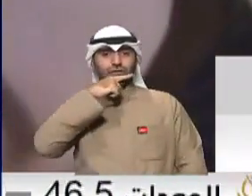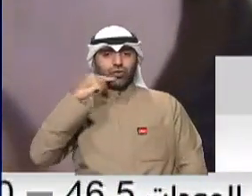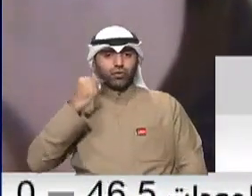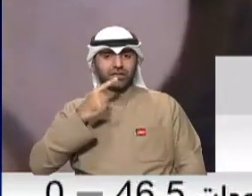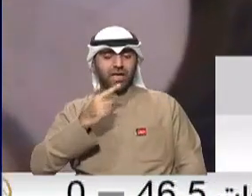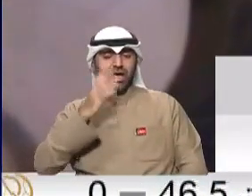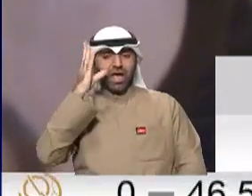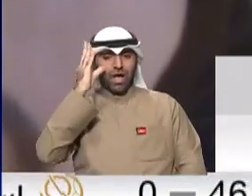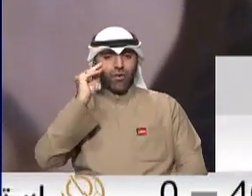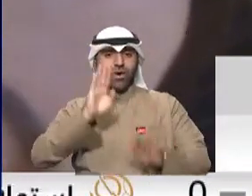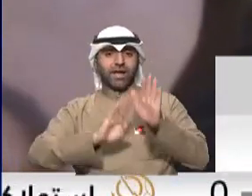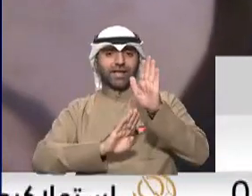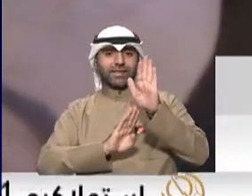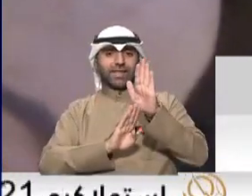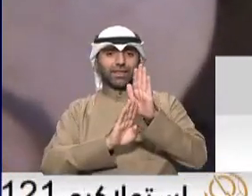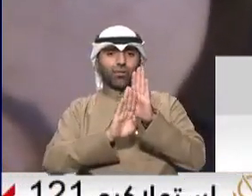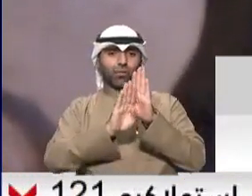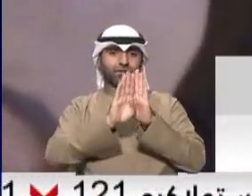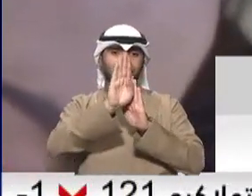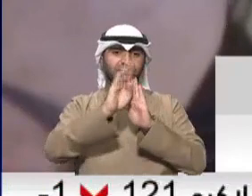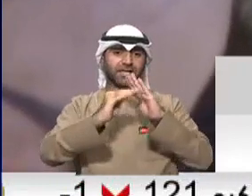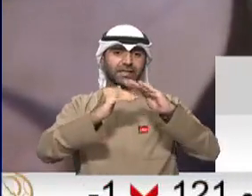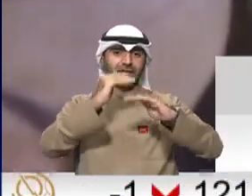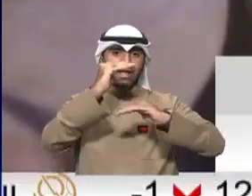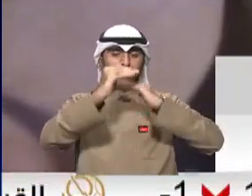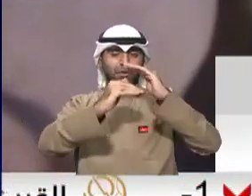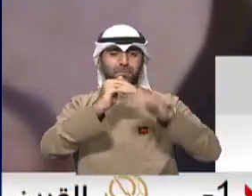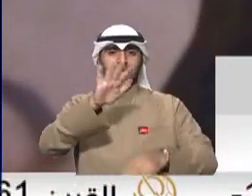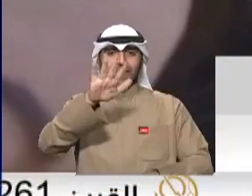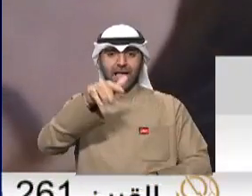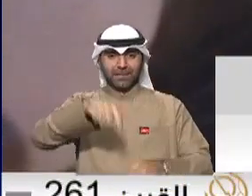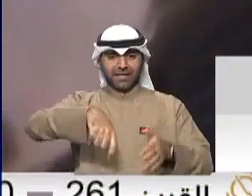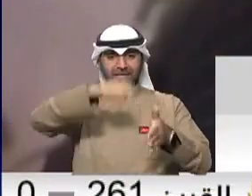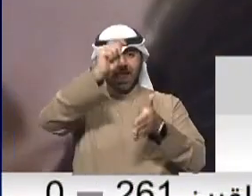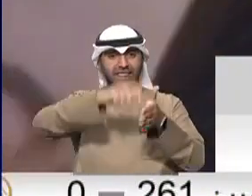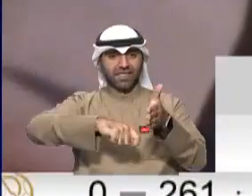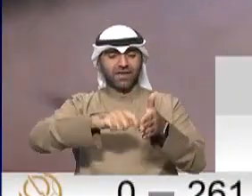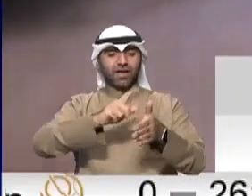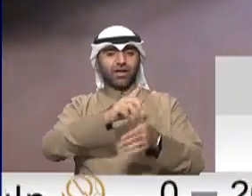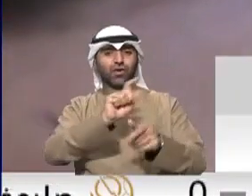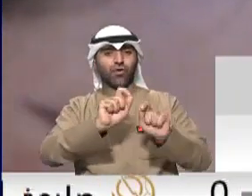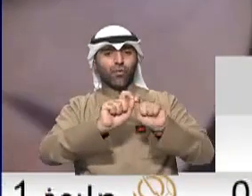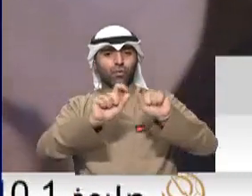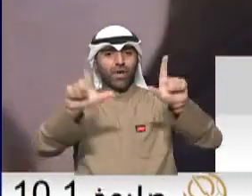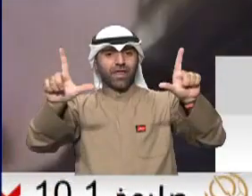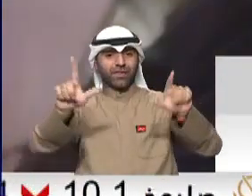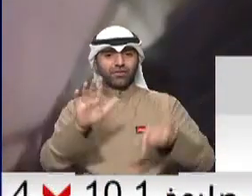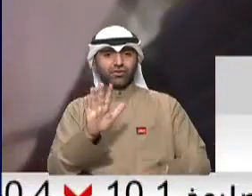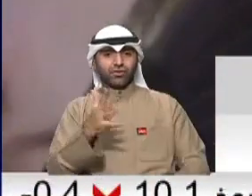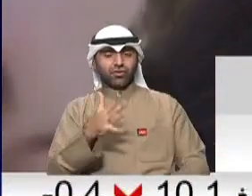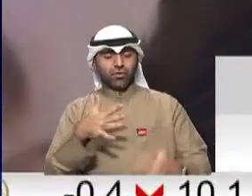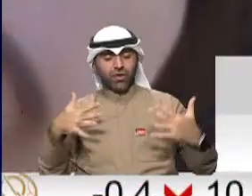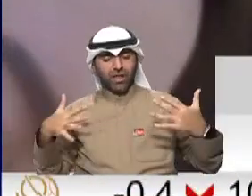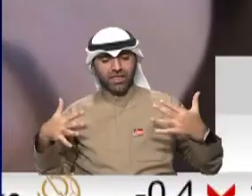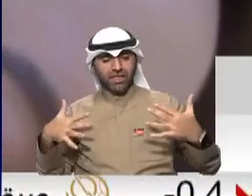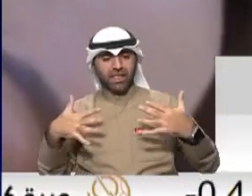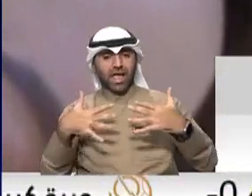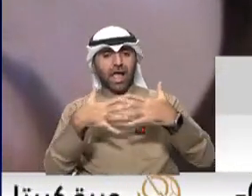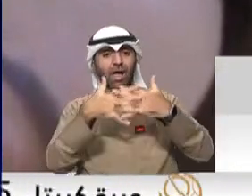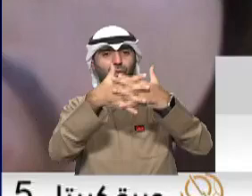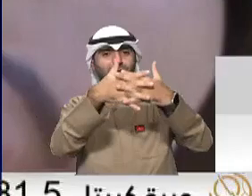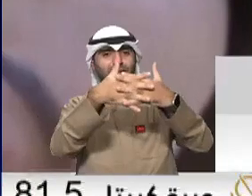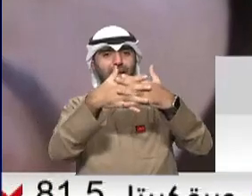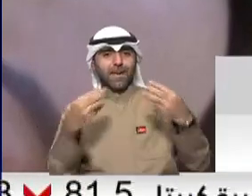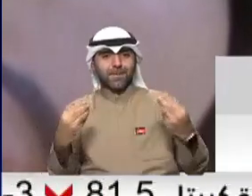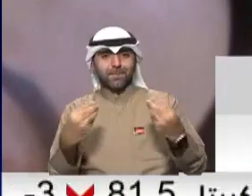افتراق ملحوظ في أهداف التعاون. روسيا تريد إعطاء انطباع بأن